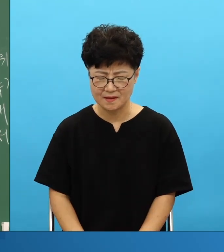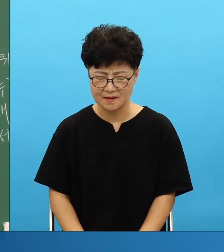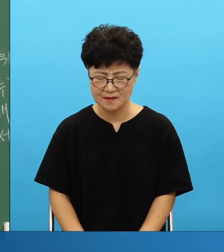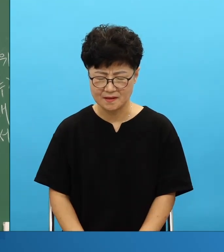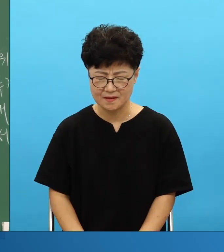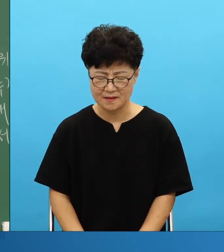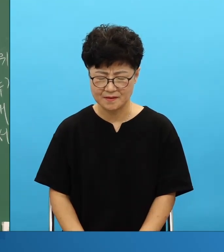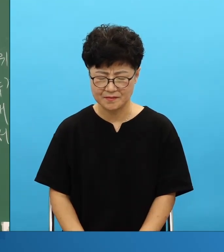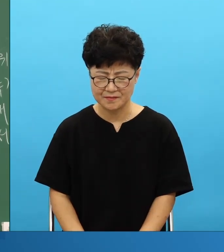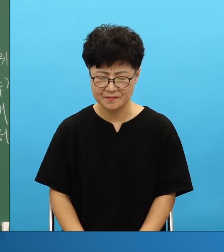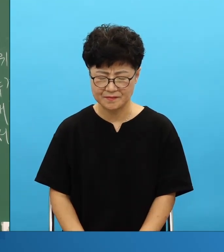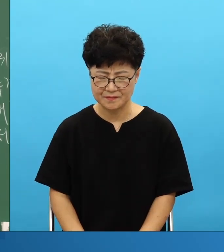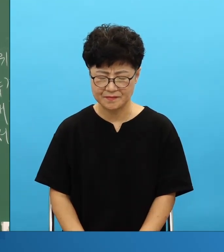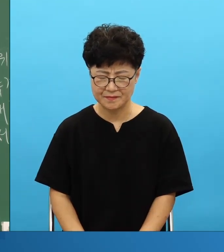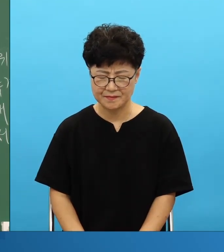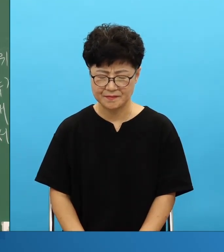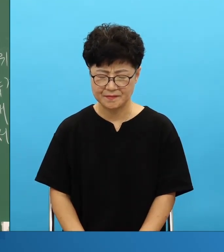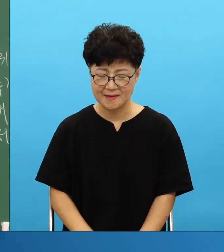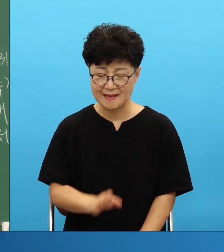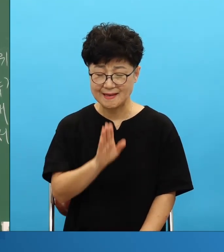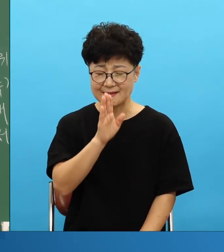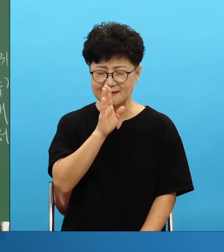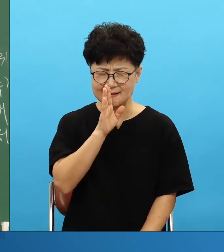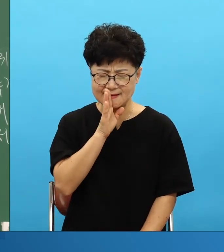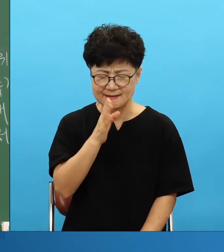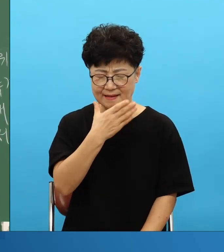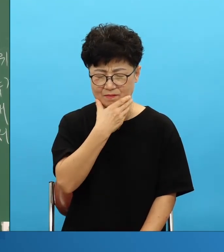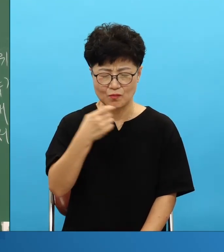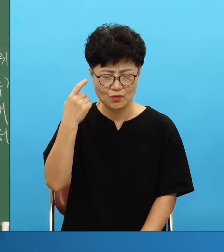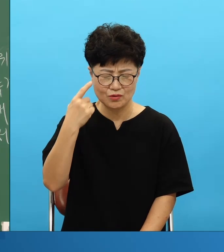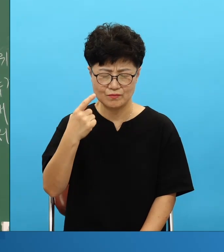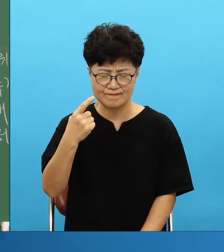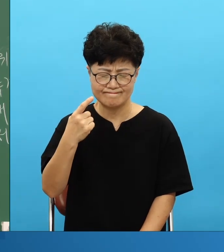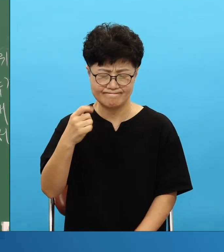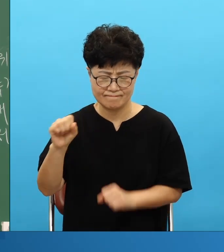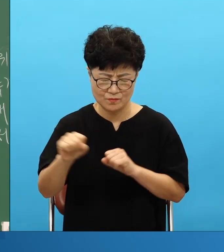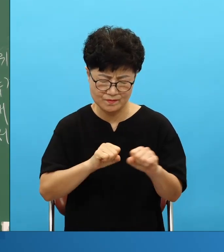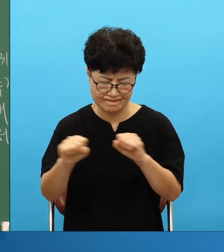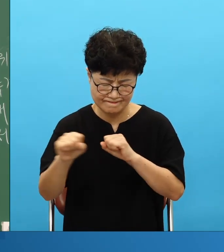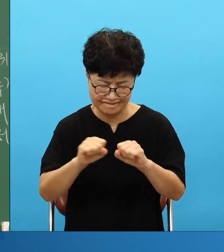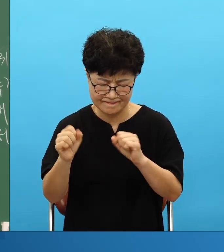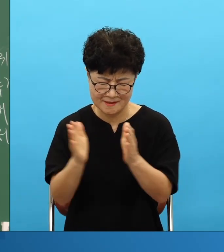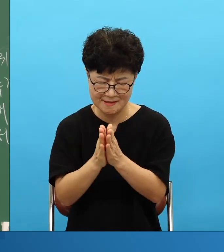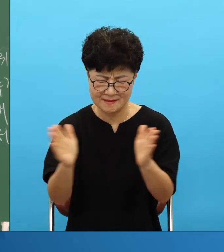10 secrets. 참된 복음 운동이 시작되게 For 하옵소서. the true gospel